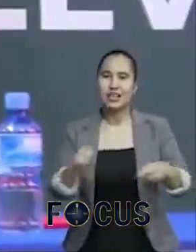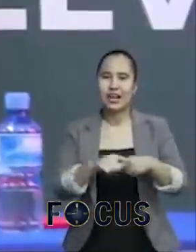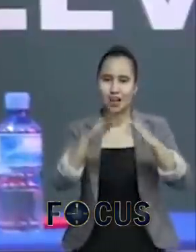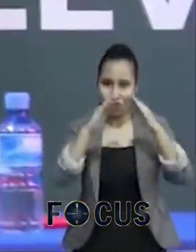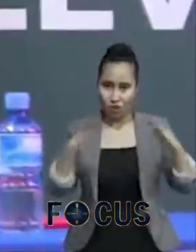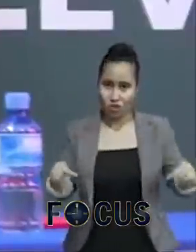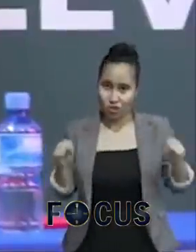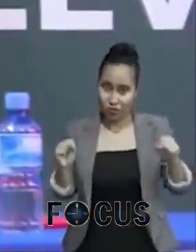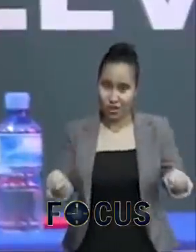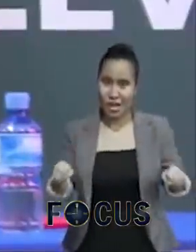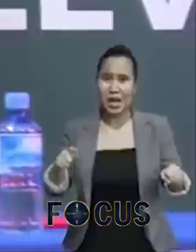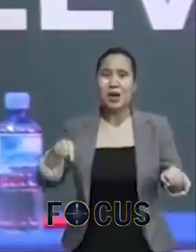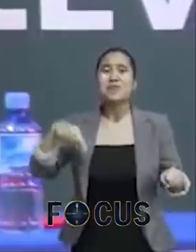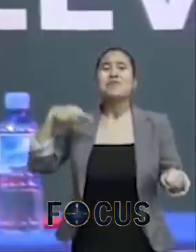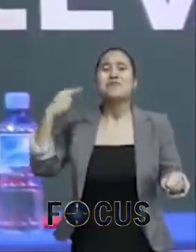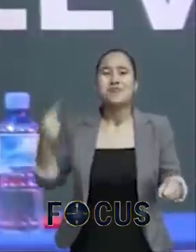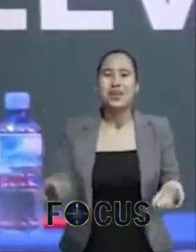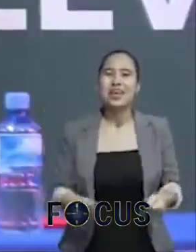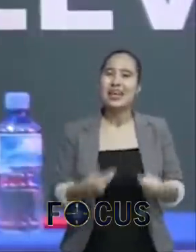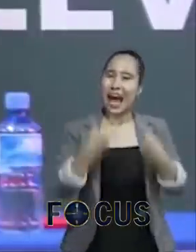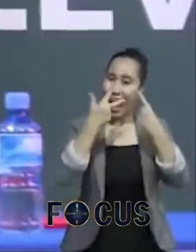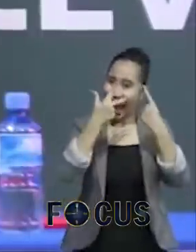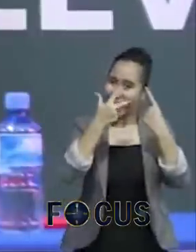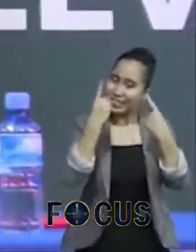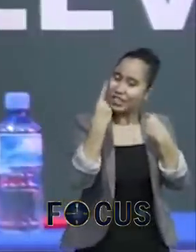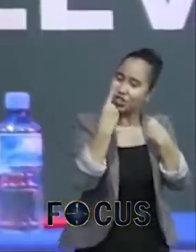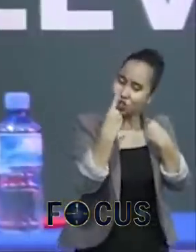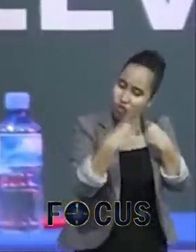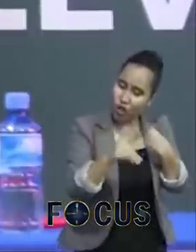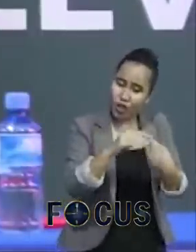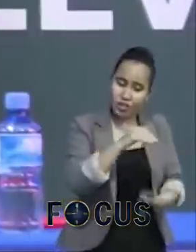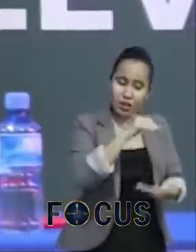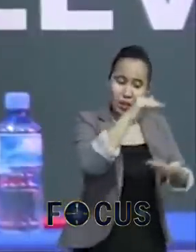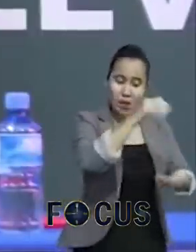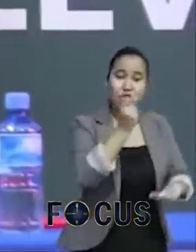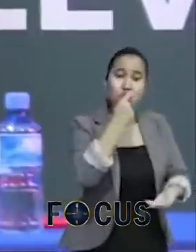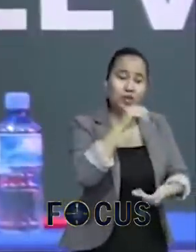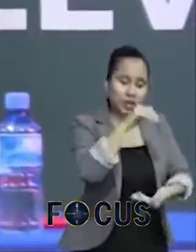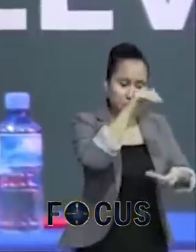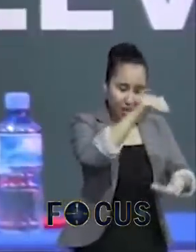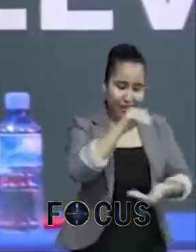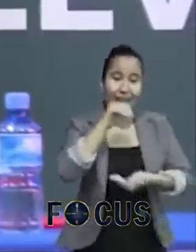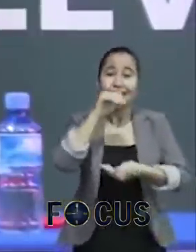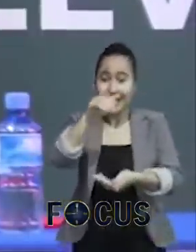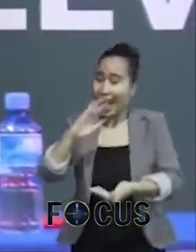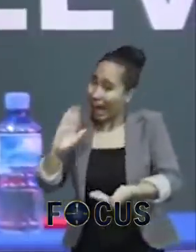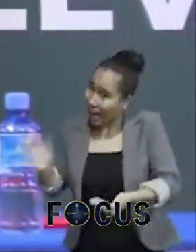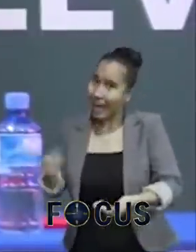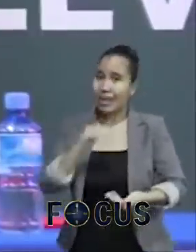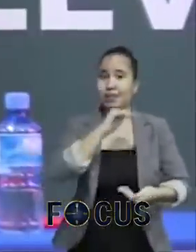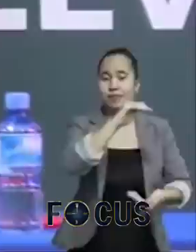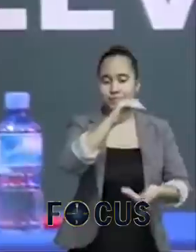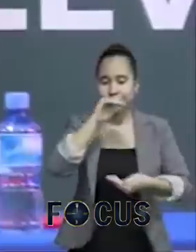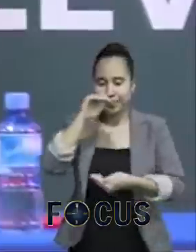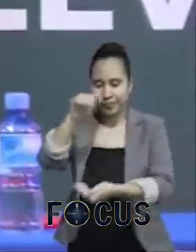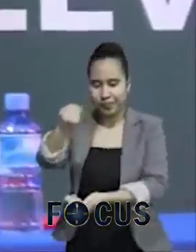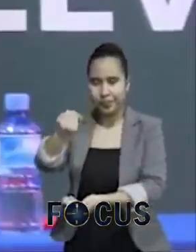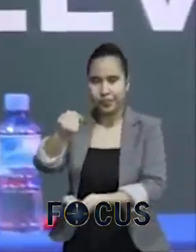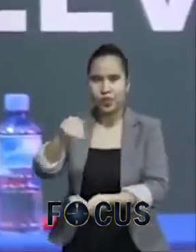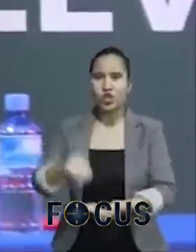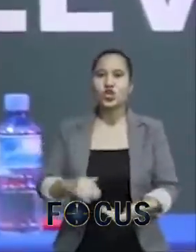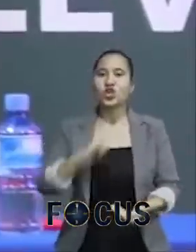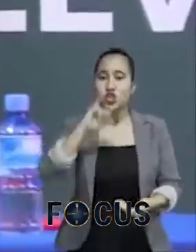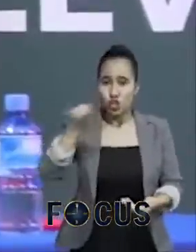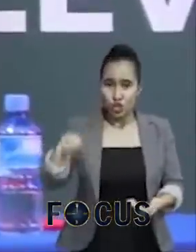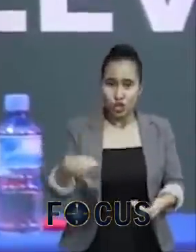Volkshuisvesting meer dan 18.000 voedselpakketten reeds gedistribueerd. De nieuwe procedure om in